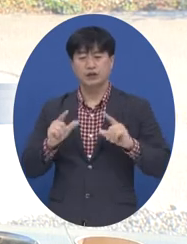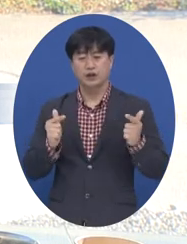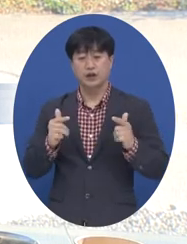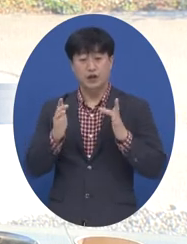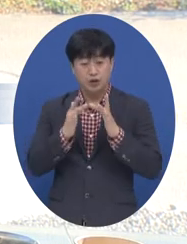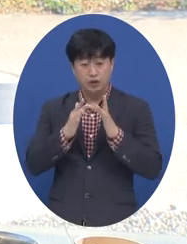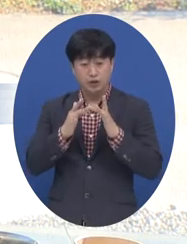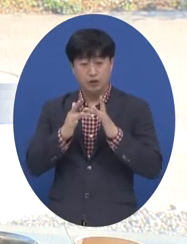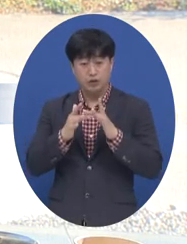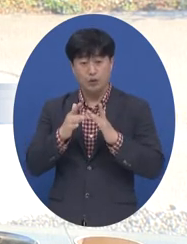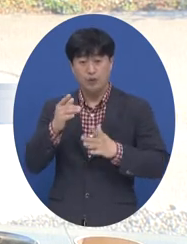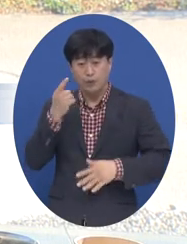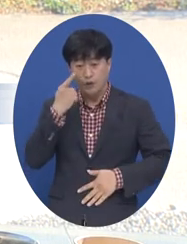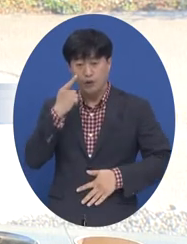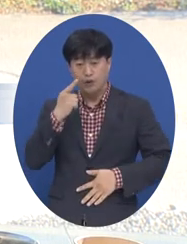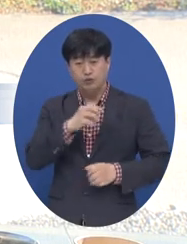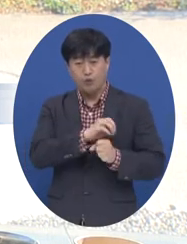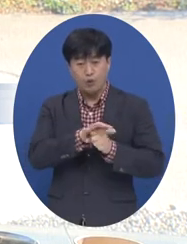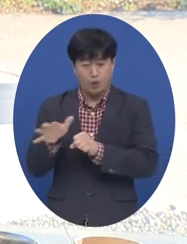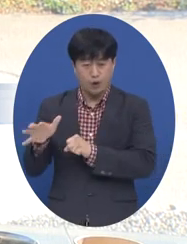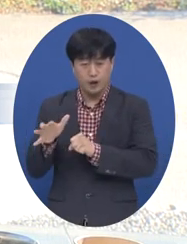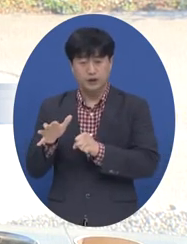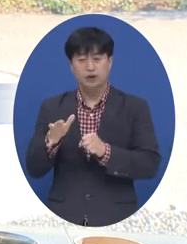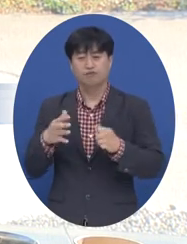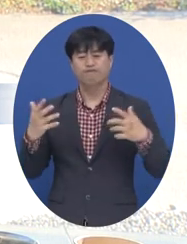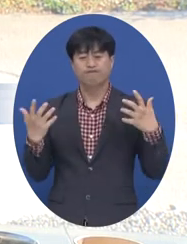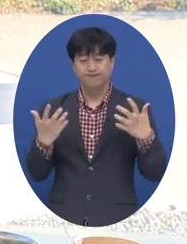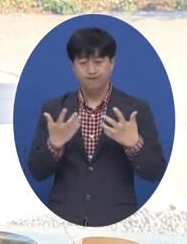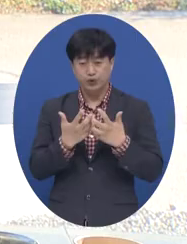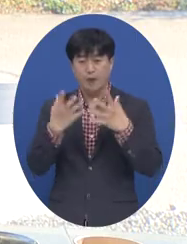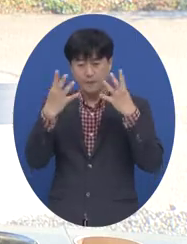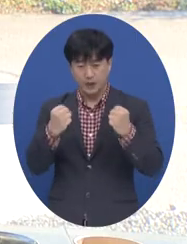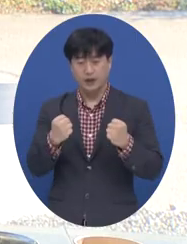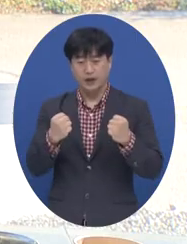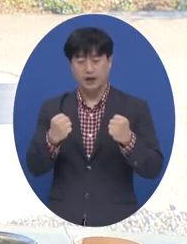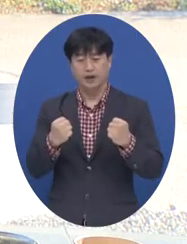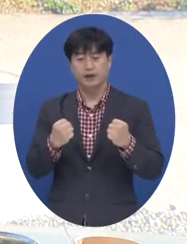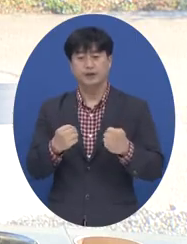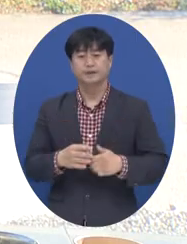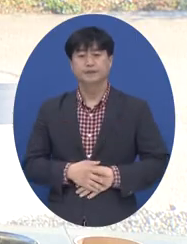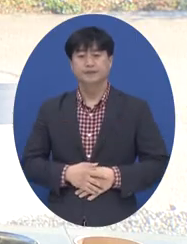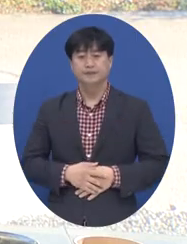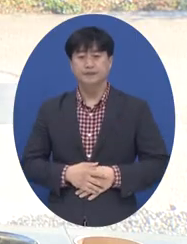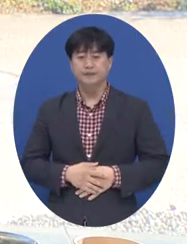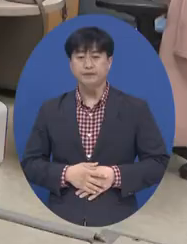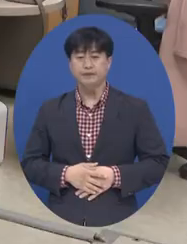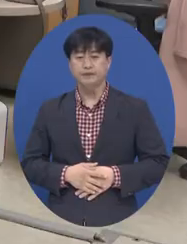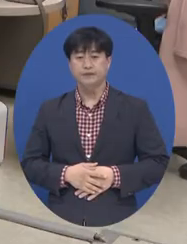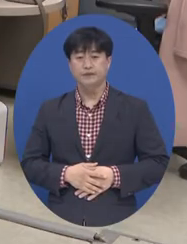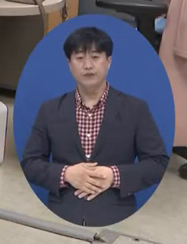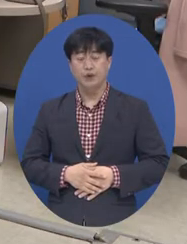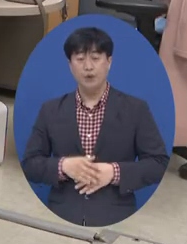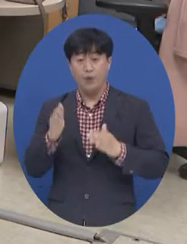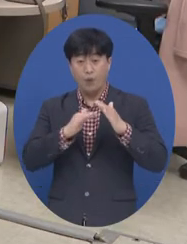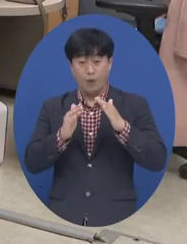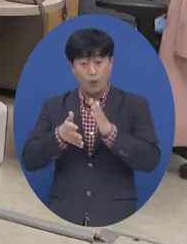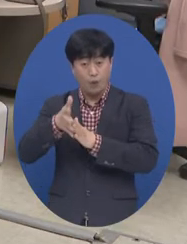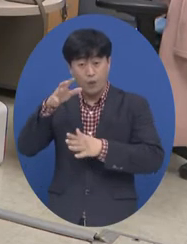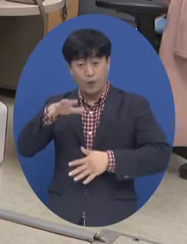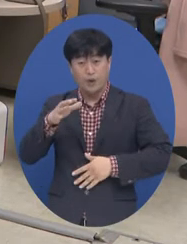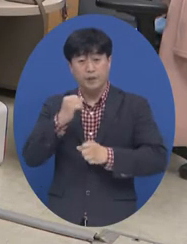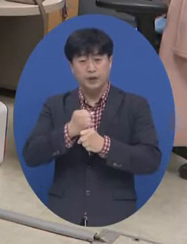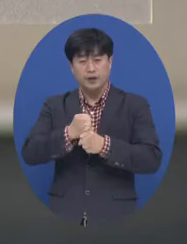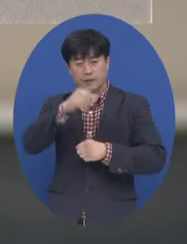온난 쌍으로 들어와 보니 정말 좋고 러 가 지 가 아주 풍성하게 많이 있더라구요 광 공소 에서